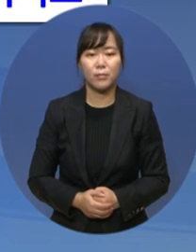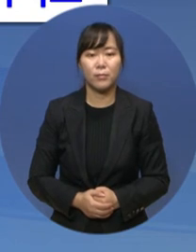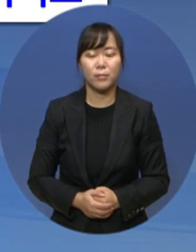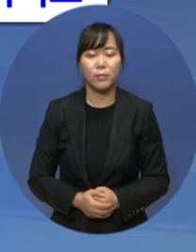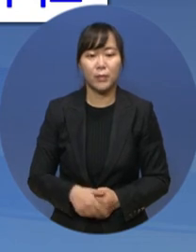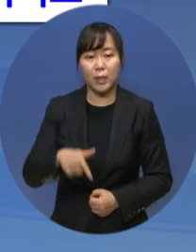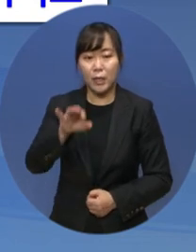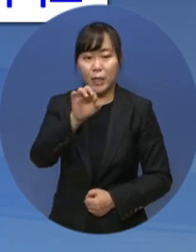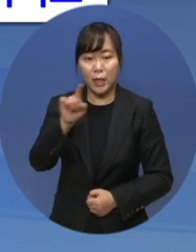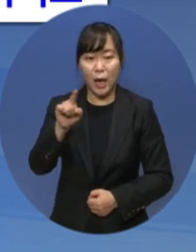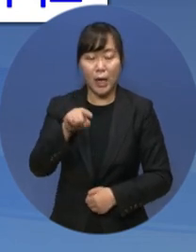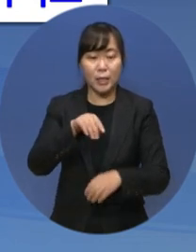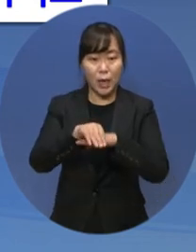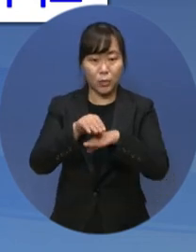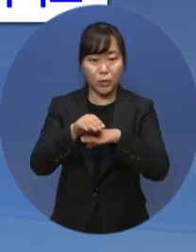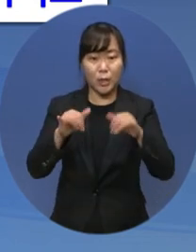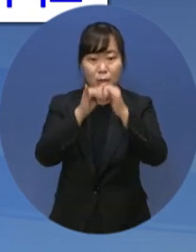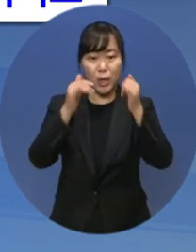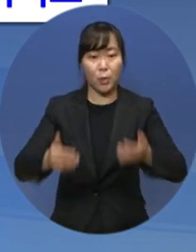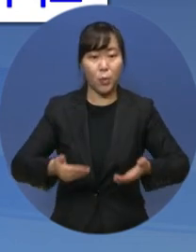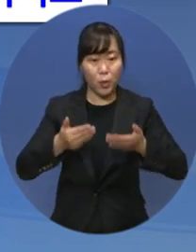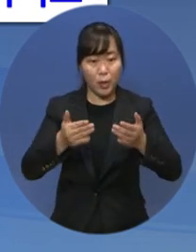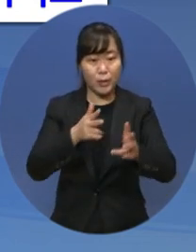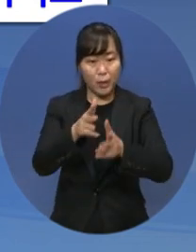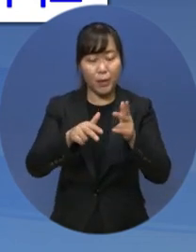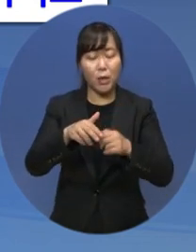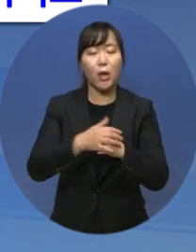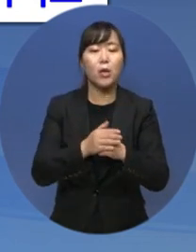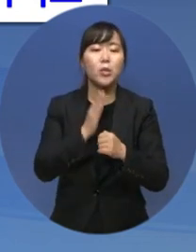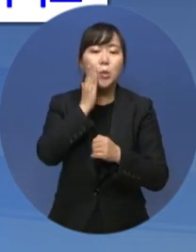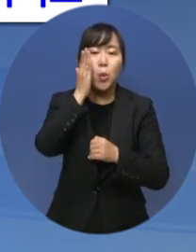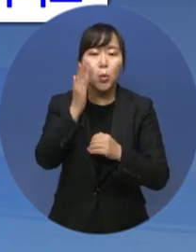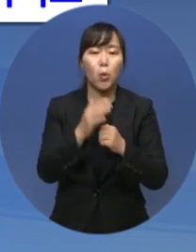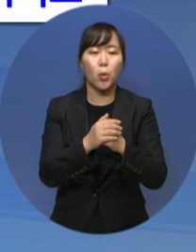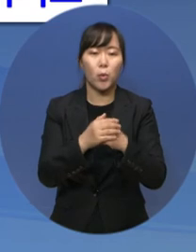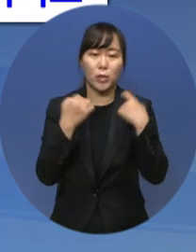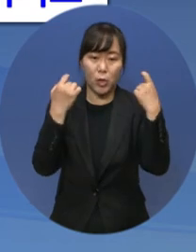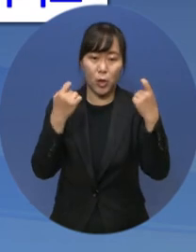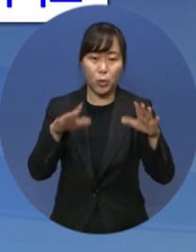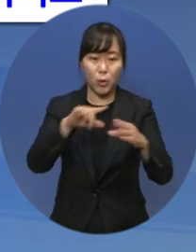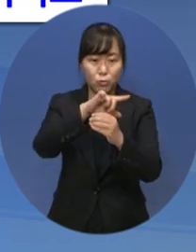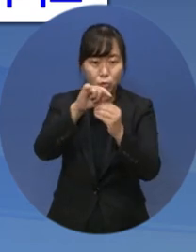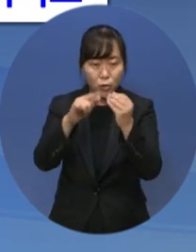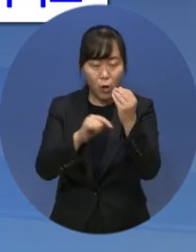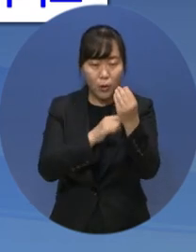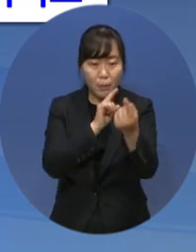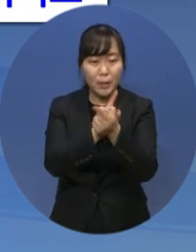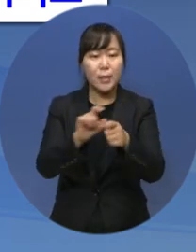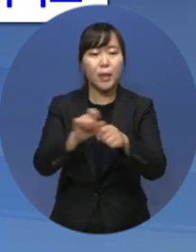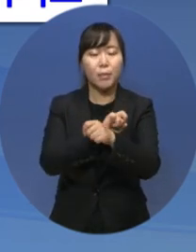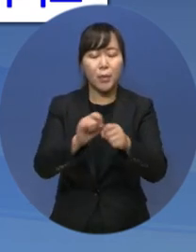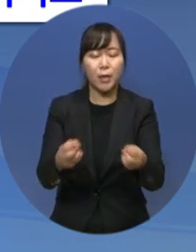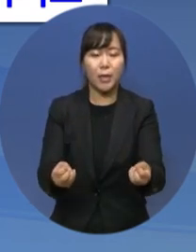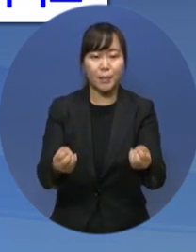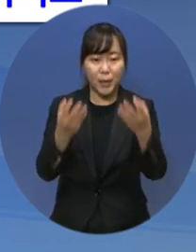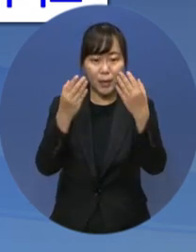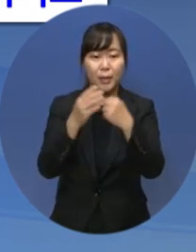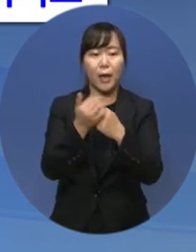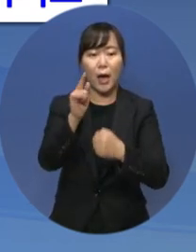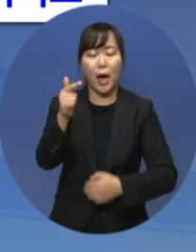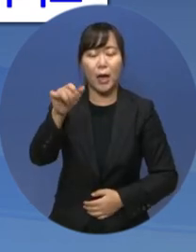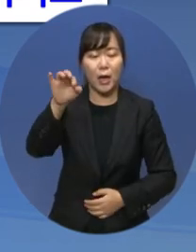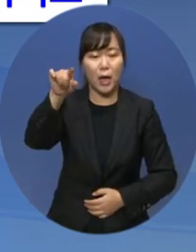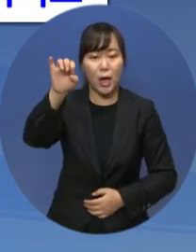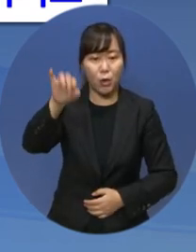기아 자동차의 사회 공헌 사업인 초록여행이 민족 최대 명절인 추석을 맞아 특별 이벤트 한가위